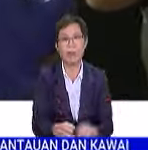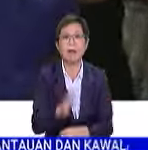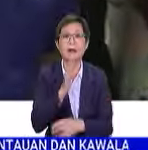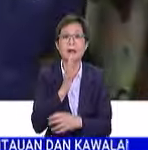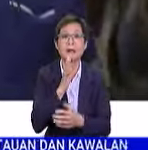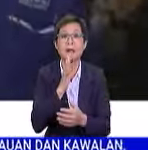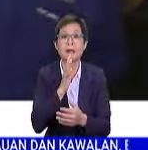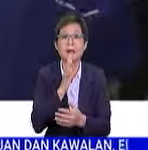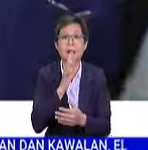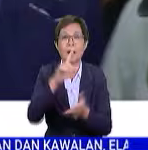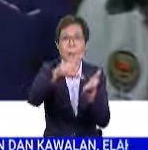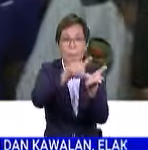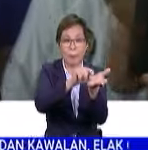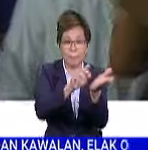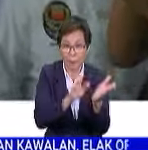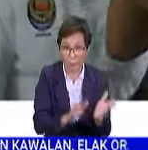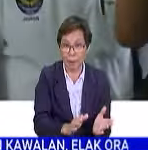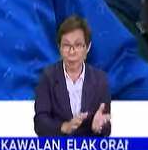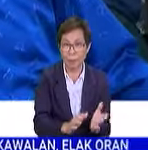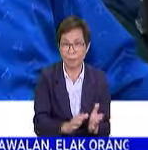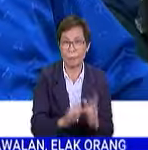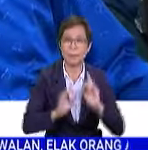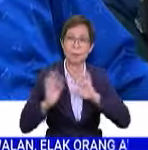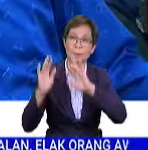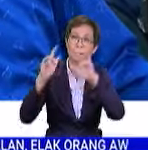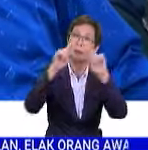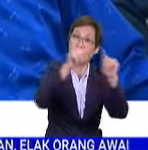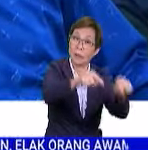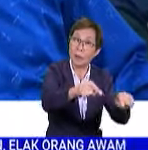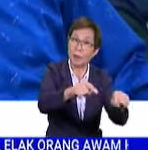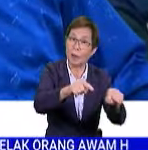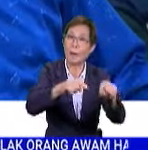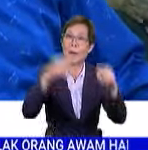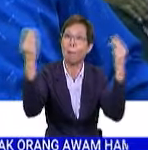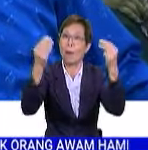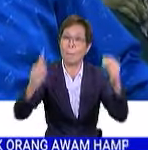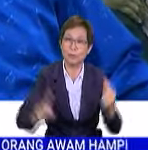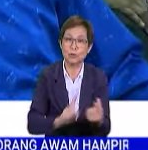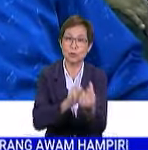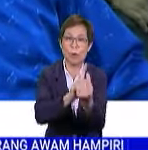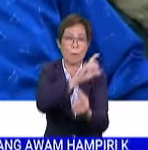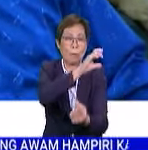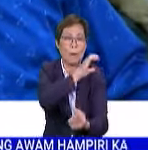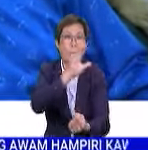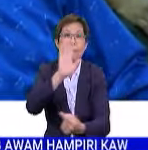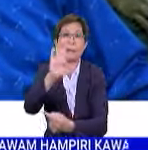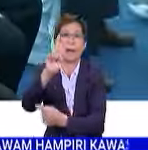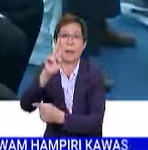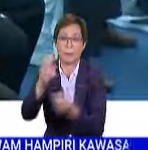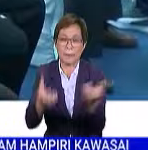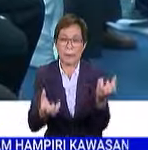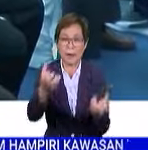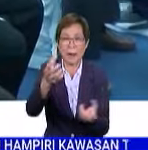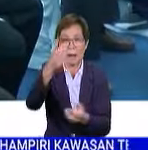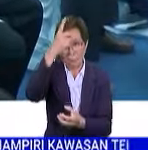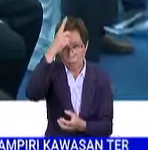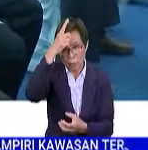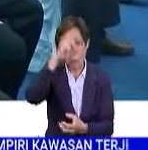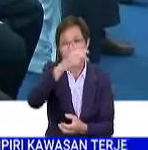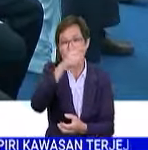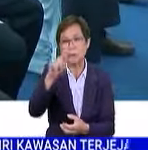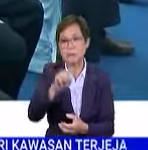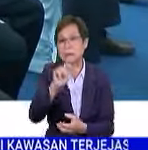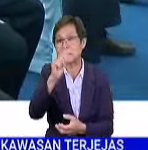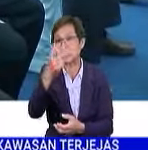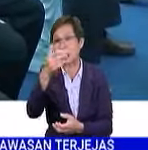Beliau berkata demikian kepada pemberita selepas menghadiri Majlis Perjumpaan Pengerusi BN Dato' Sri Dr. Ahmad Zahid Hamidi bersama